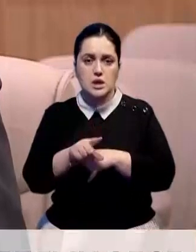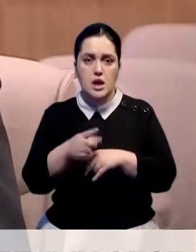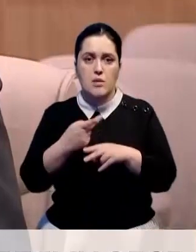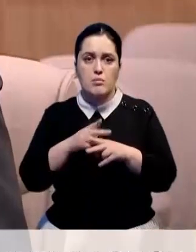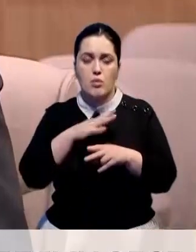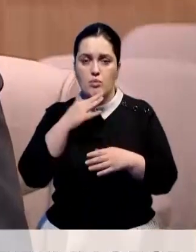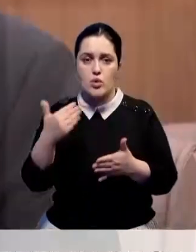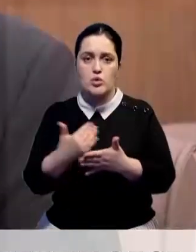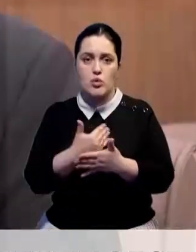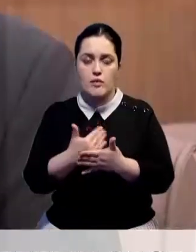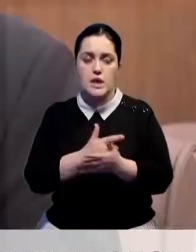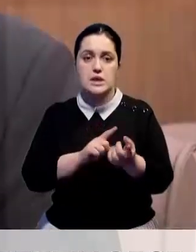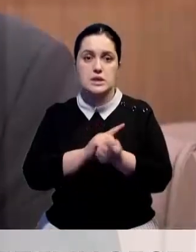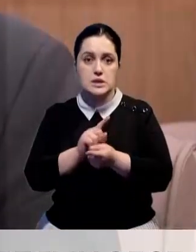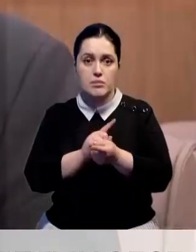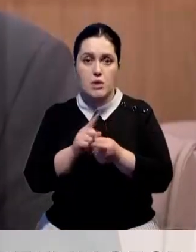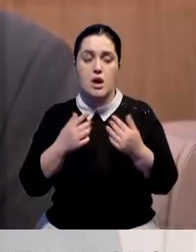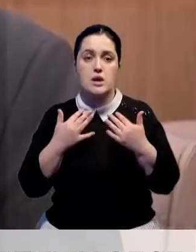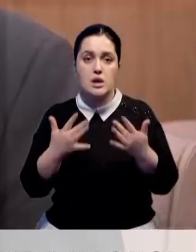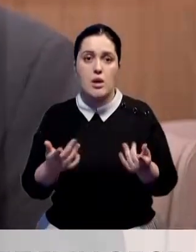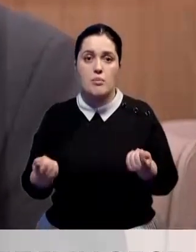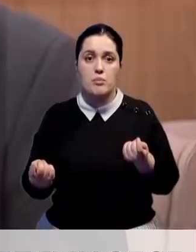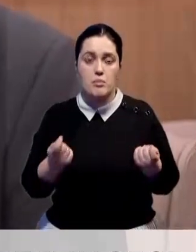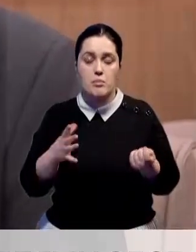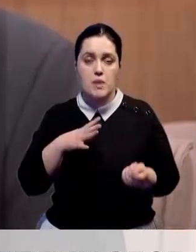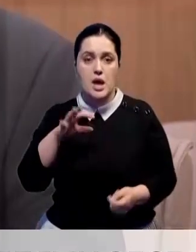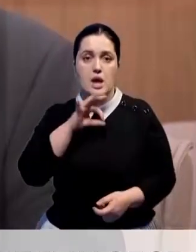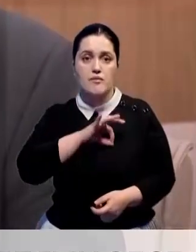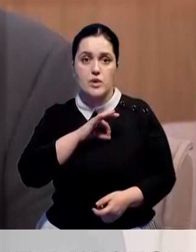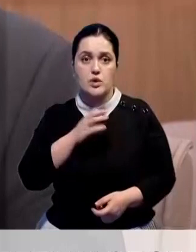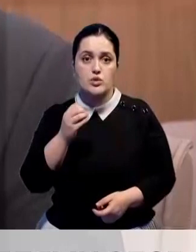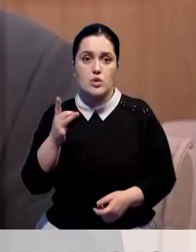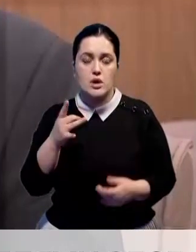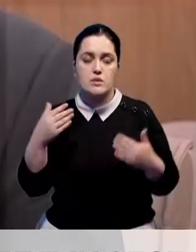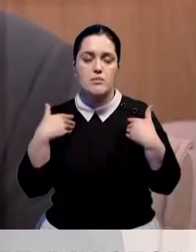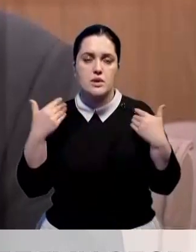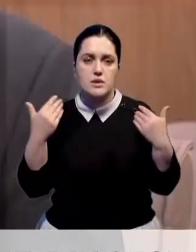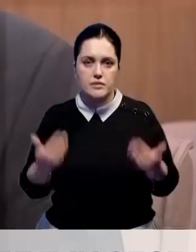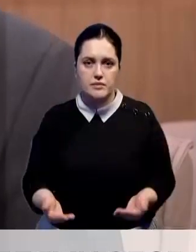количества новшеств и изменений, требующих администрирования, которая была эффективной. Еще раз поздравляем.